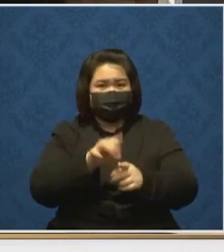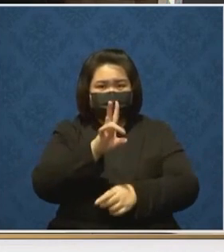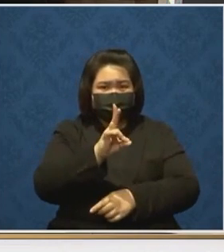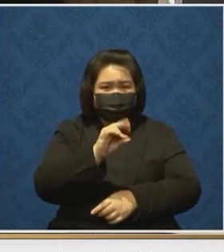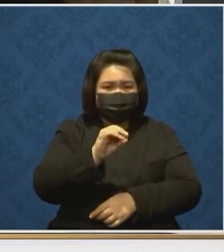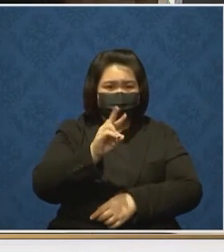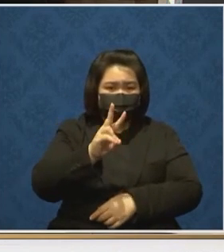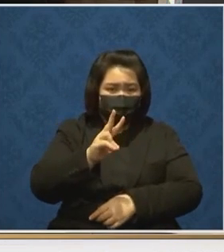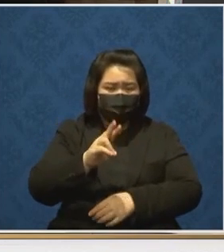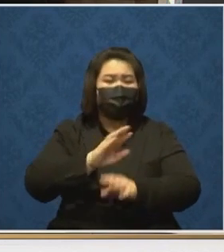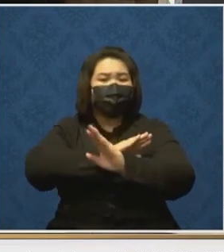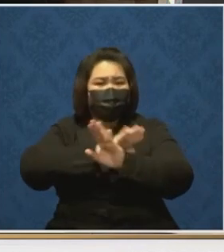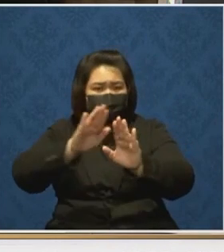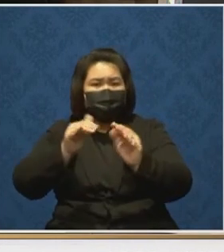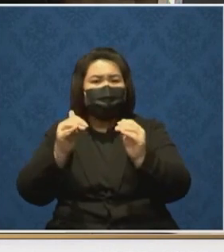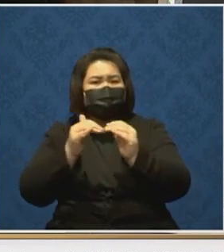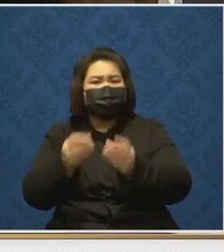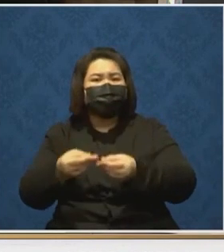ิ Gentle อ